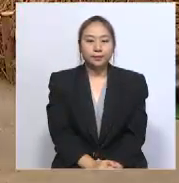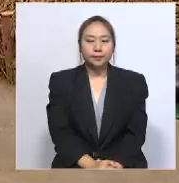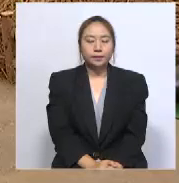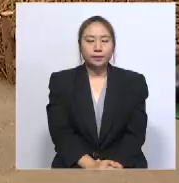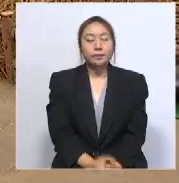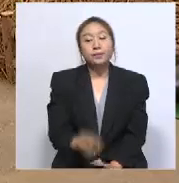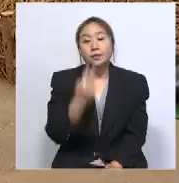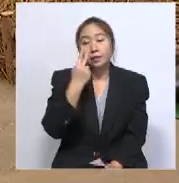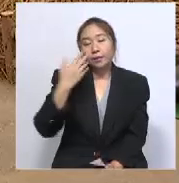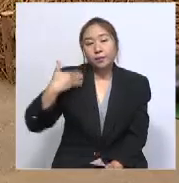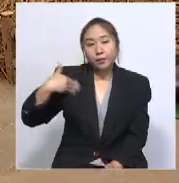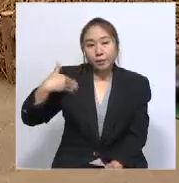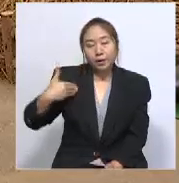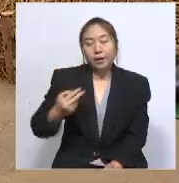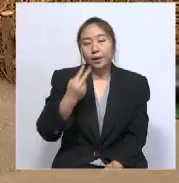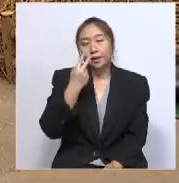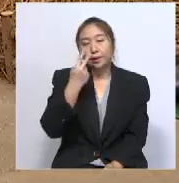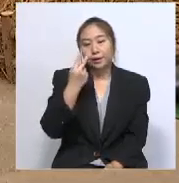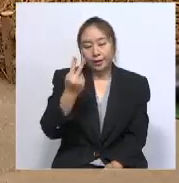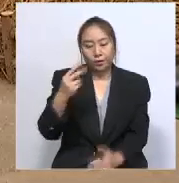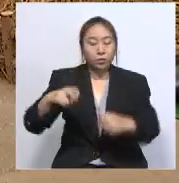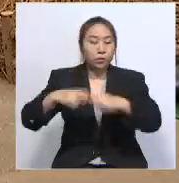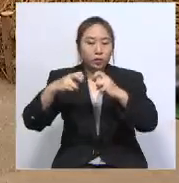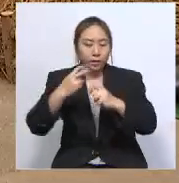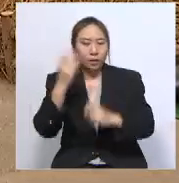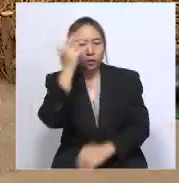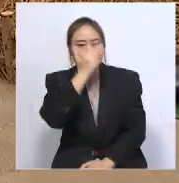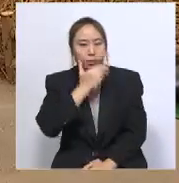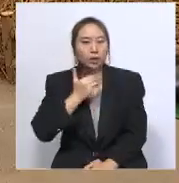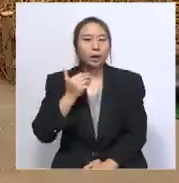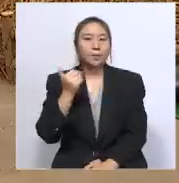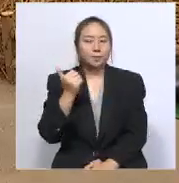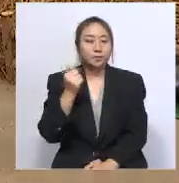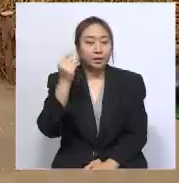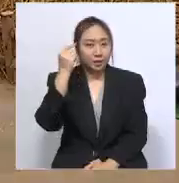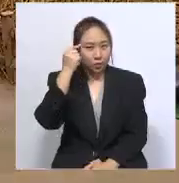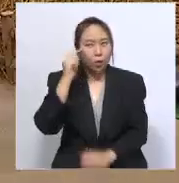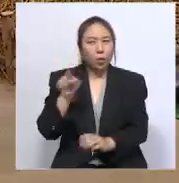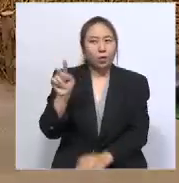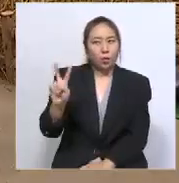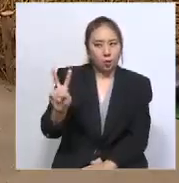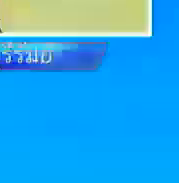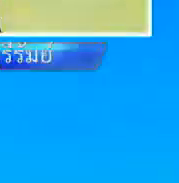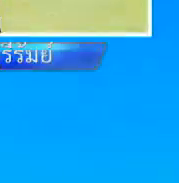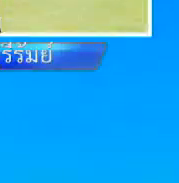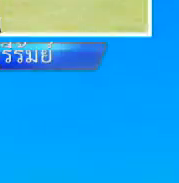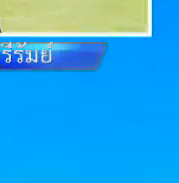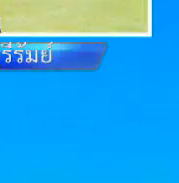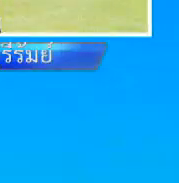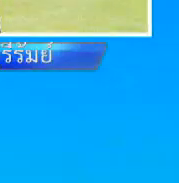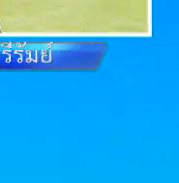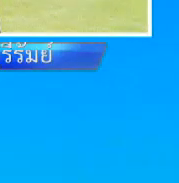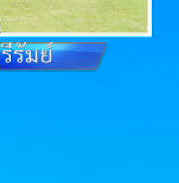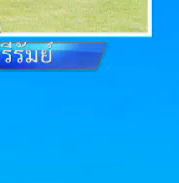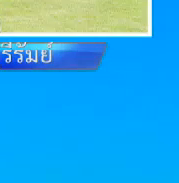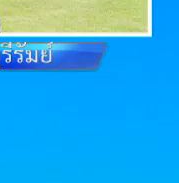ค่ะเห็นผ้าไหมหรือว่าผ้าโฮของที่จังหวัดสุรินทร์แล้วสวยงามมากๆนะคะเชื่อว่าทั้งสองท่านเนี่ยต้องมีไว้อยากครอบครองแน่เลยโดยเฉพาะคุณ